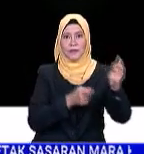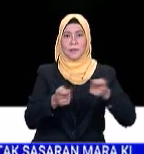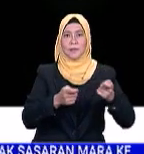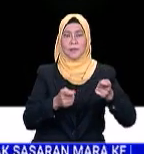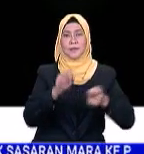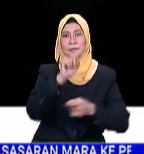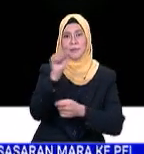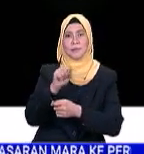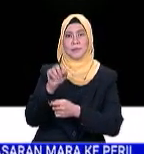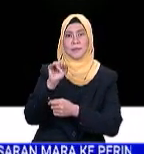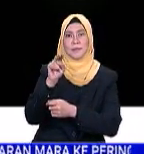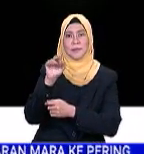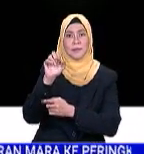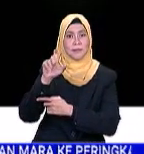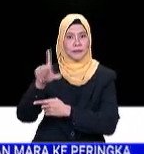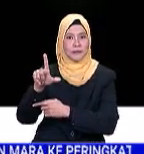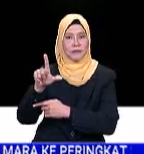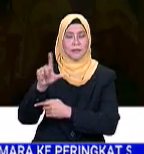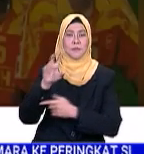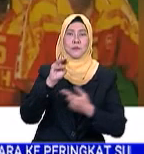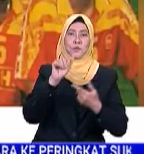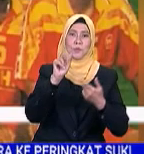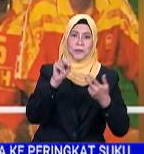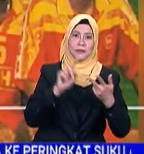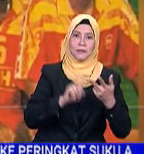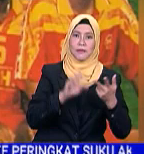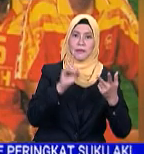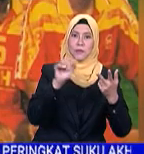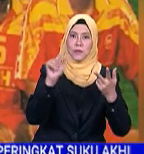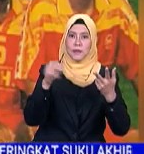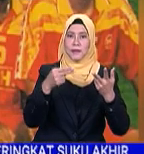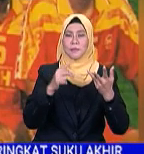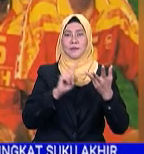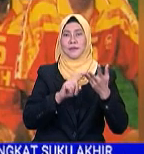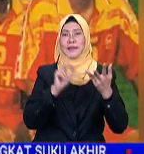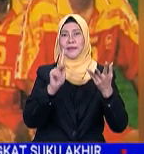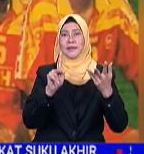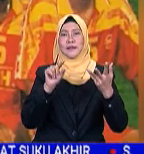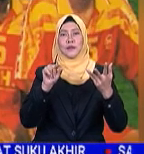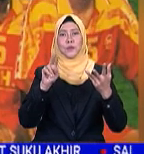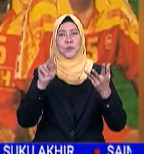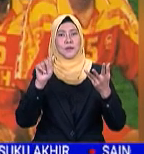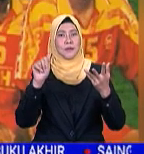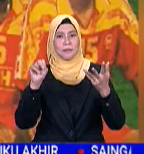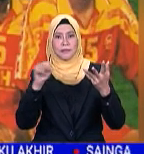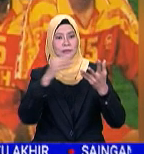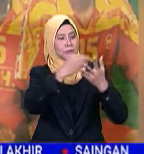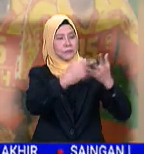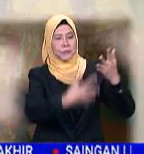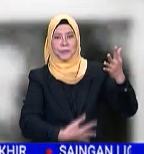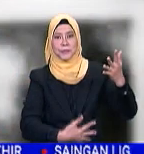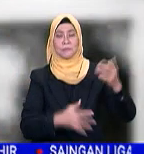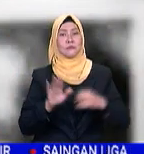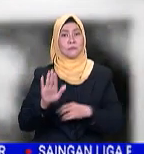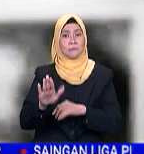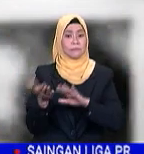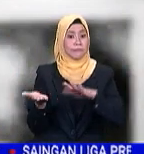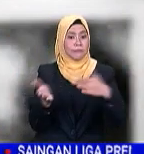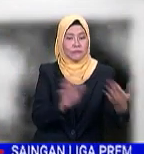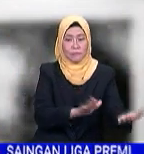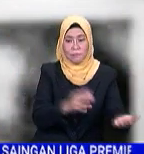adalah Zainal Abidin Hassan, Mubin Mokhtar, Dolah Saleh, K. Gunalan dan banyak lagi. Berita